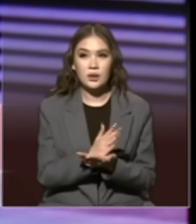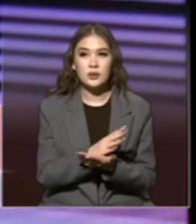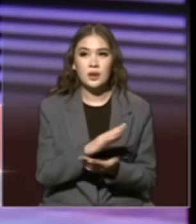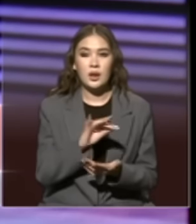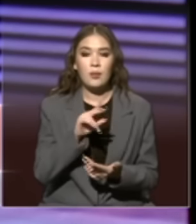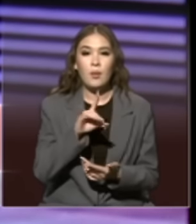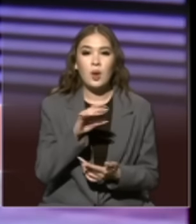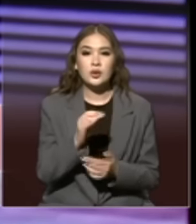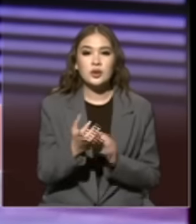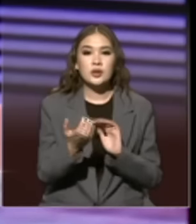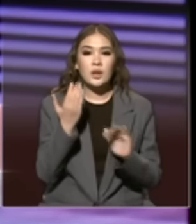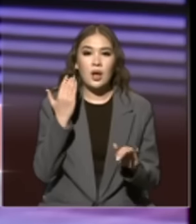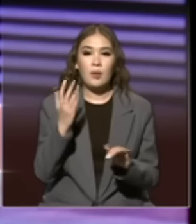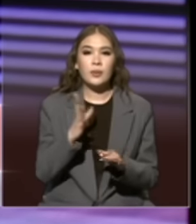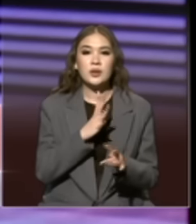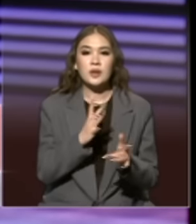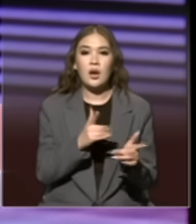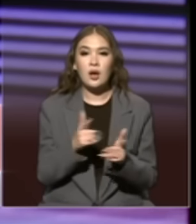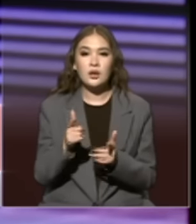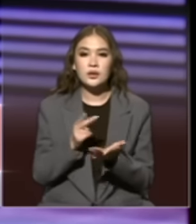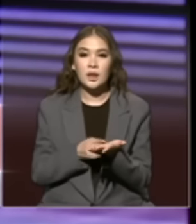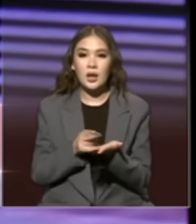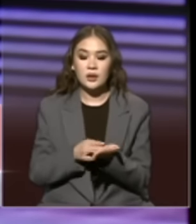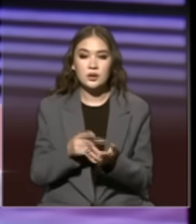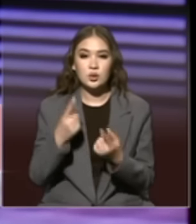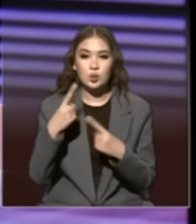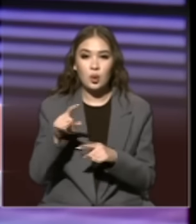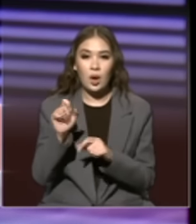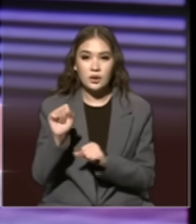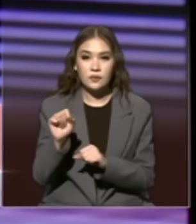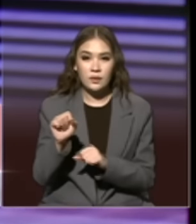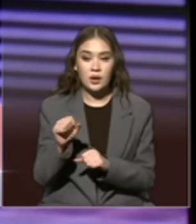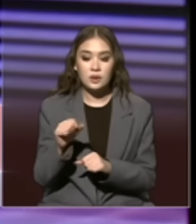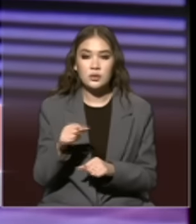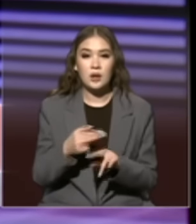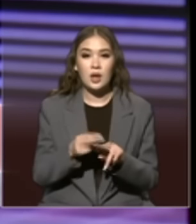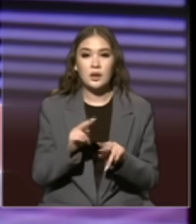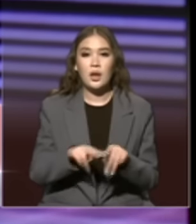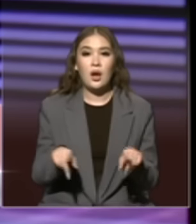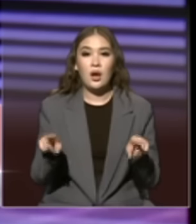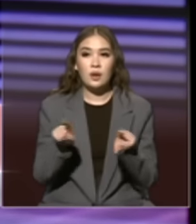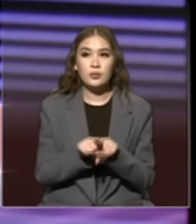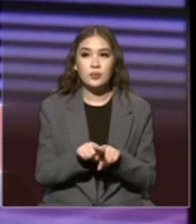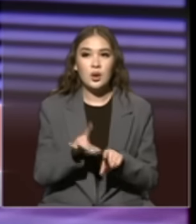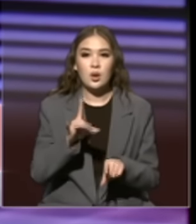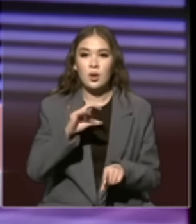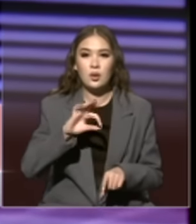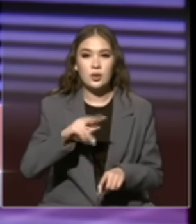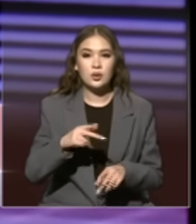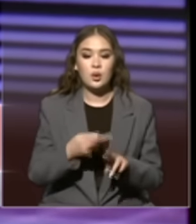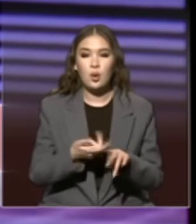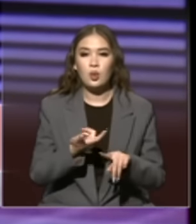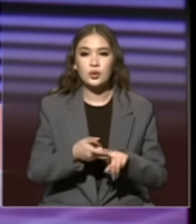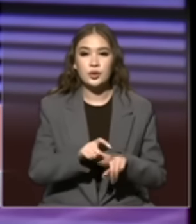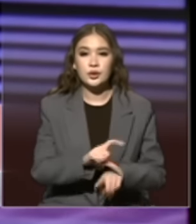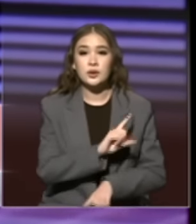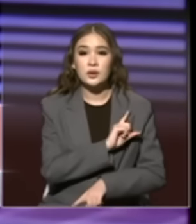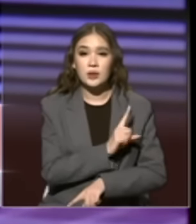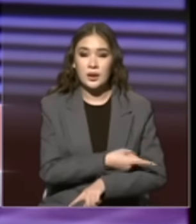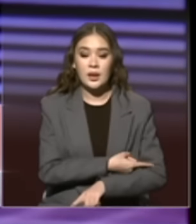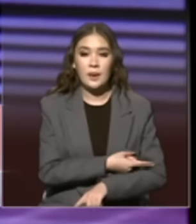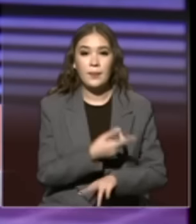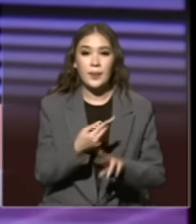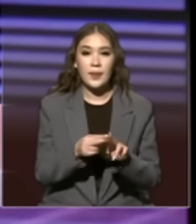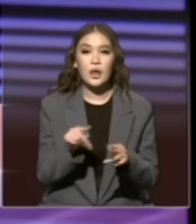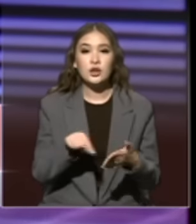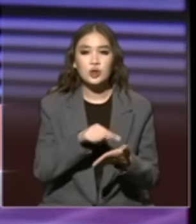процеске дейінгі айғақтар дайындап беретін адвокаттар. Сондықтан да бұл жерде адвокаттардың рөлі өте зор. Ең жаңа айтып отқан бұл мен